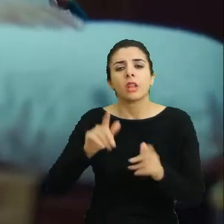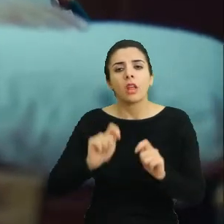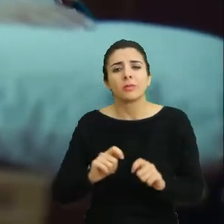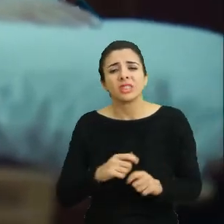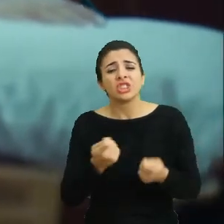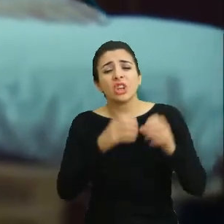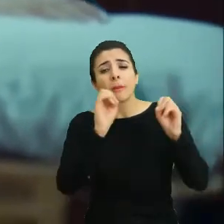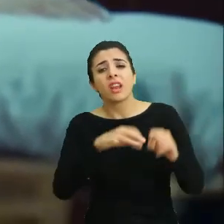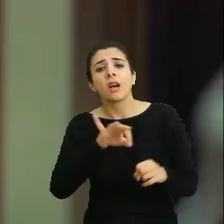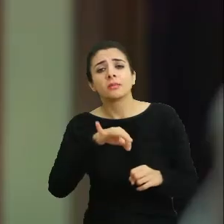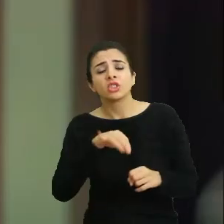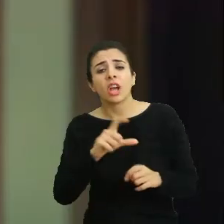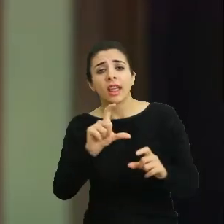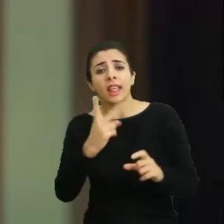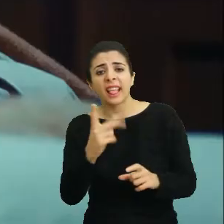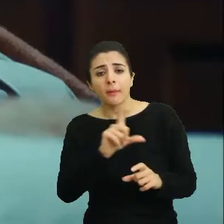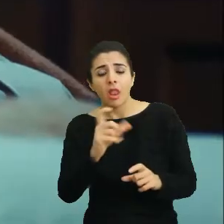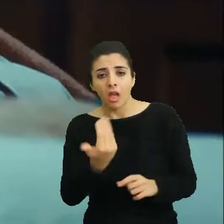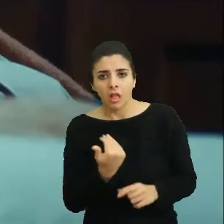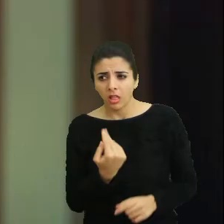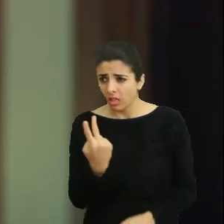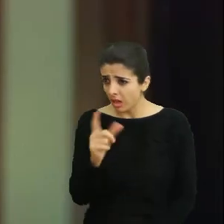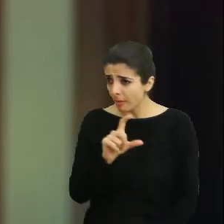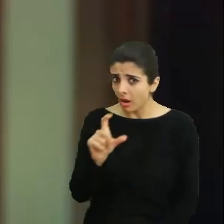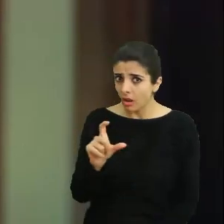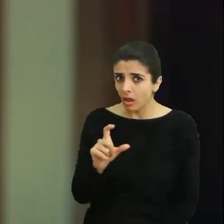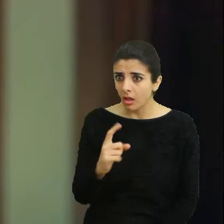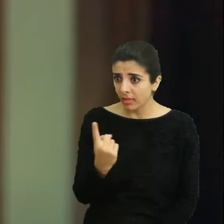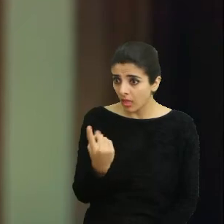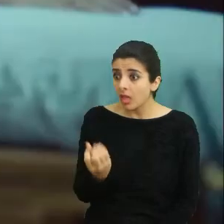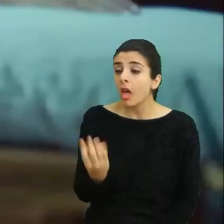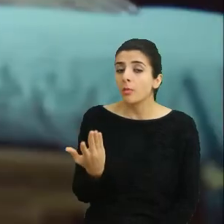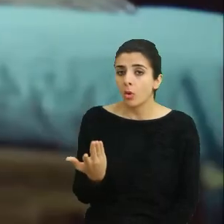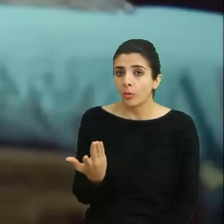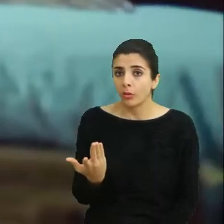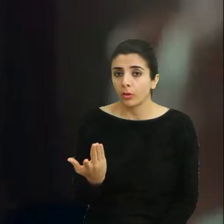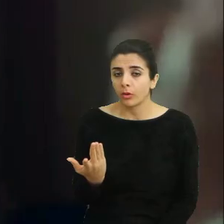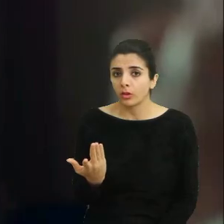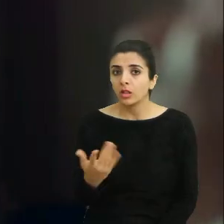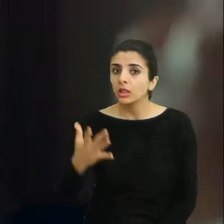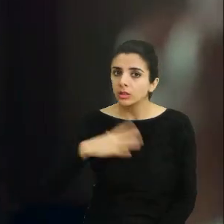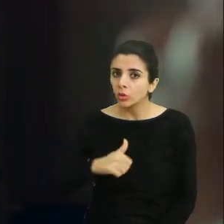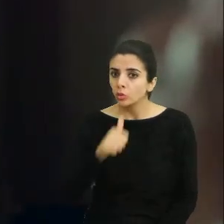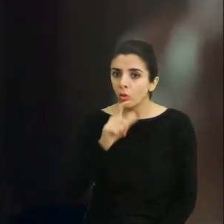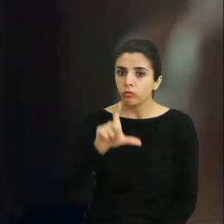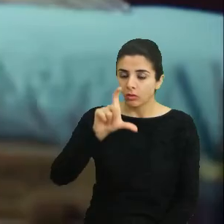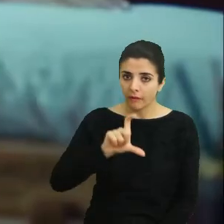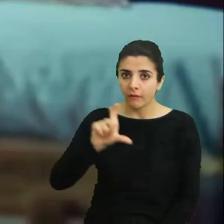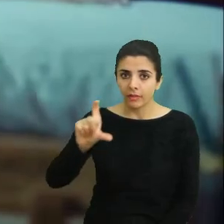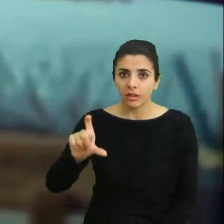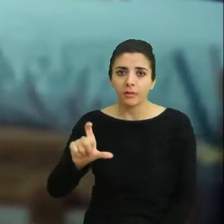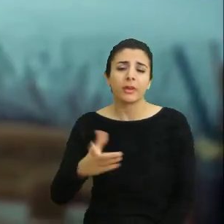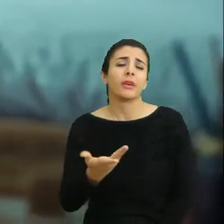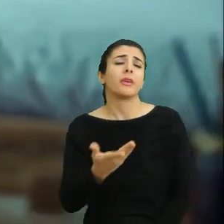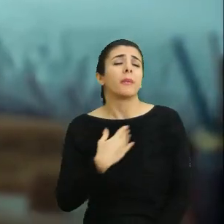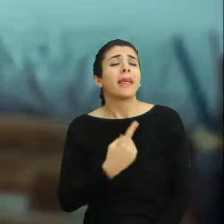İki bardak çay getir hadi. İki bardak mı? Bir denesi az mı geliyor? İstersen su bardağına koyayım müdürüm.